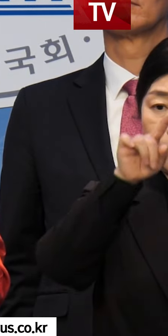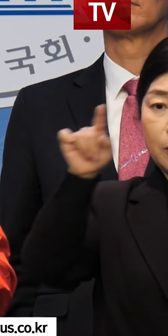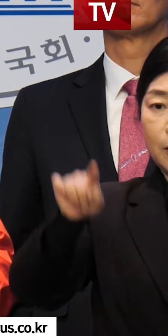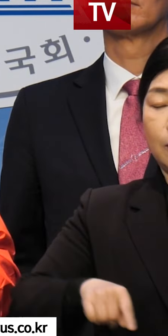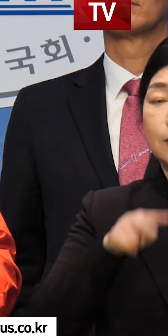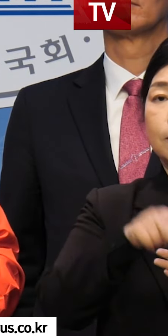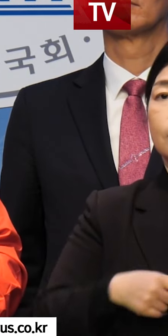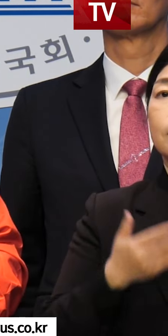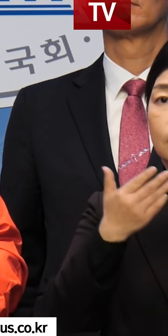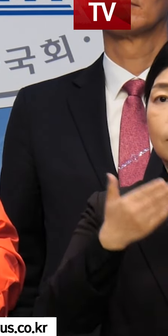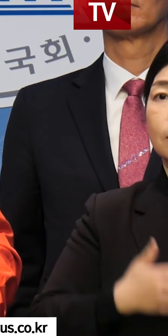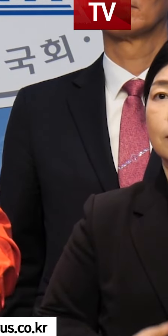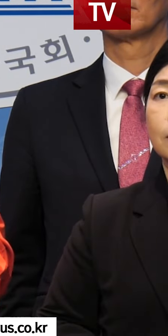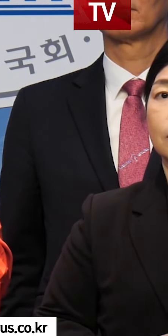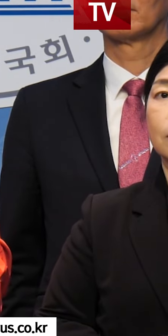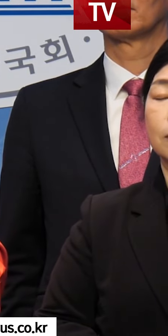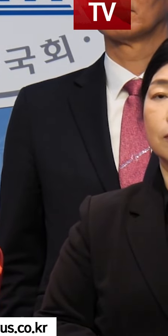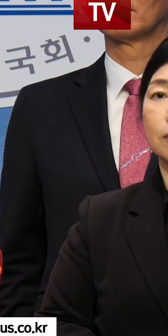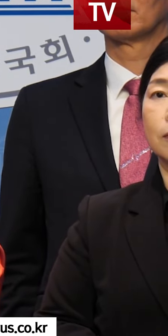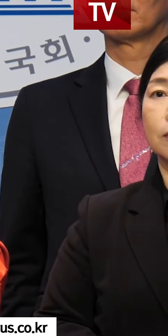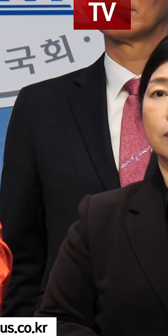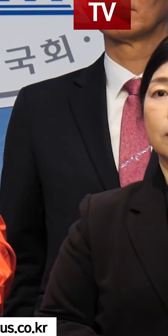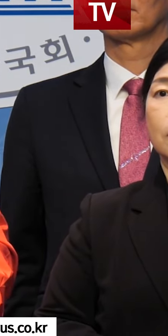내용을 말씀드리도록 하겠습니다.